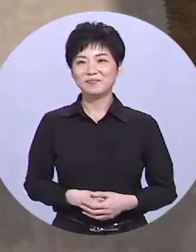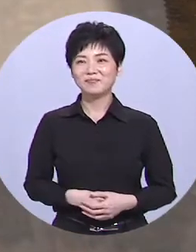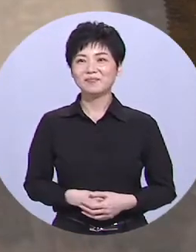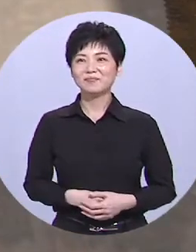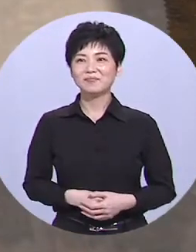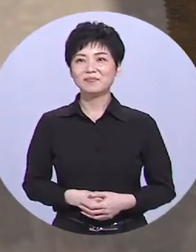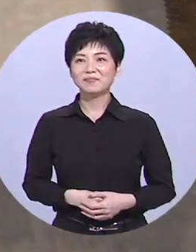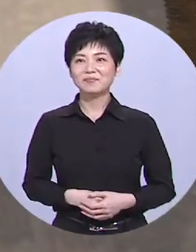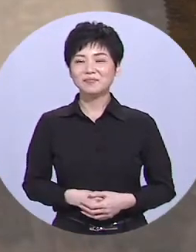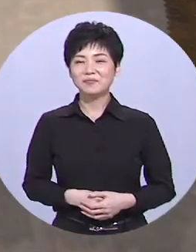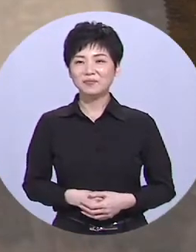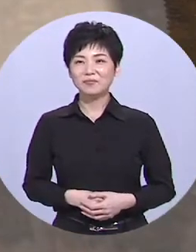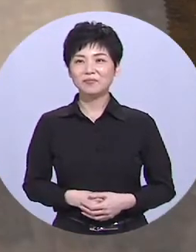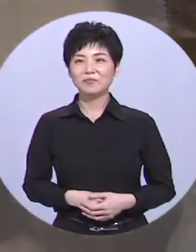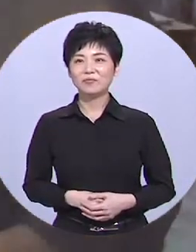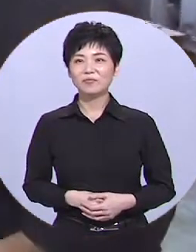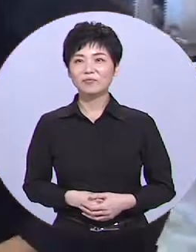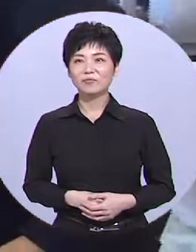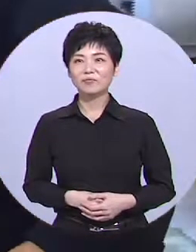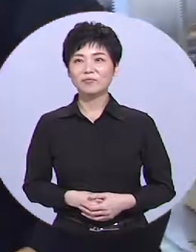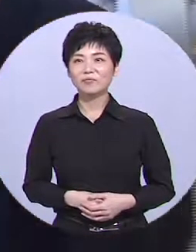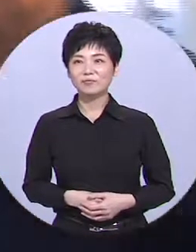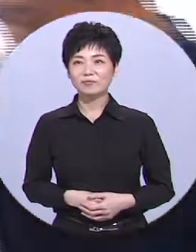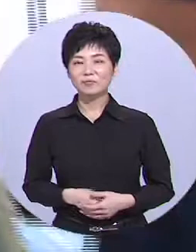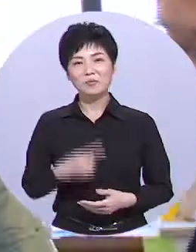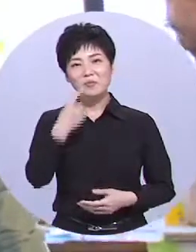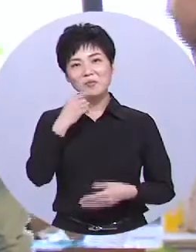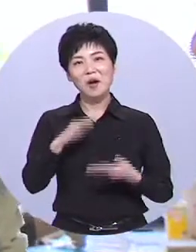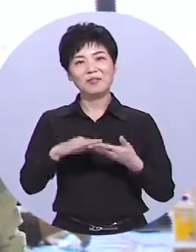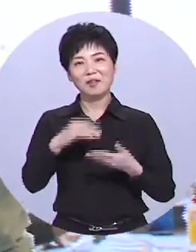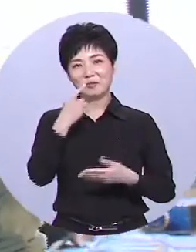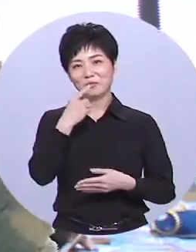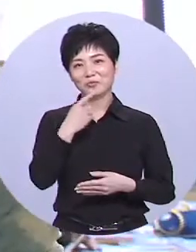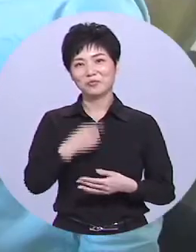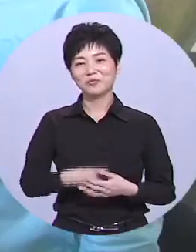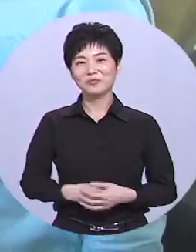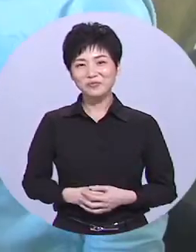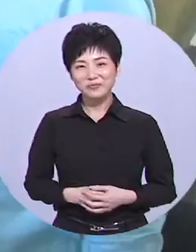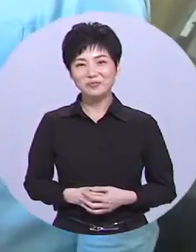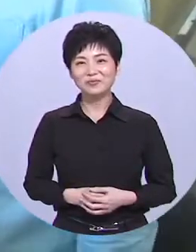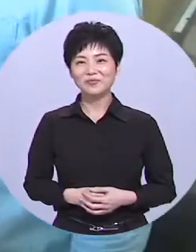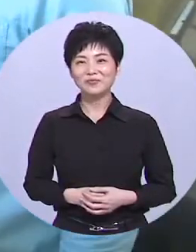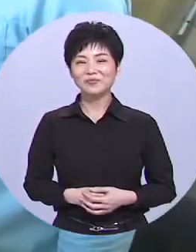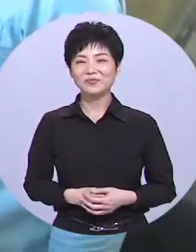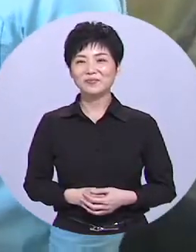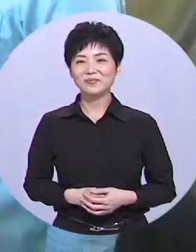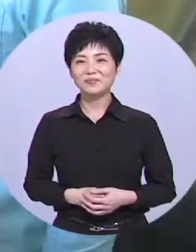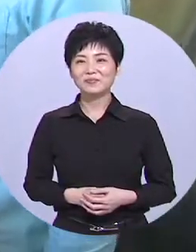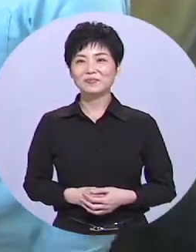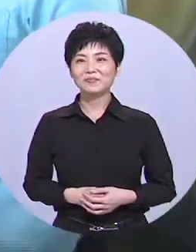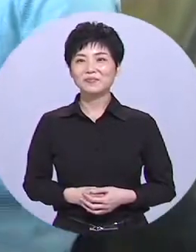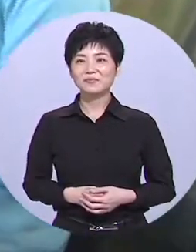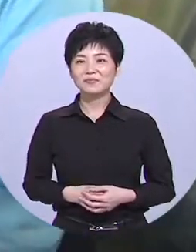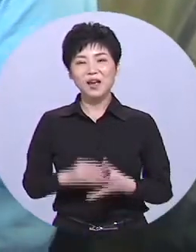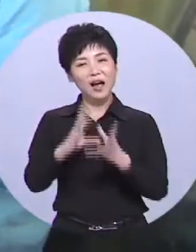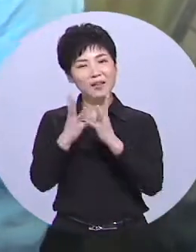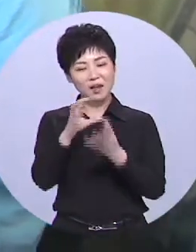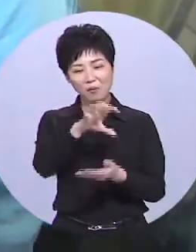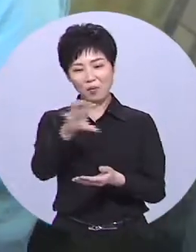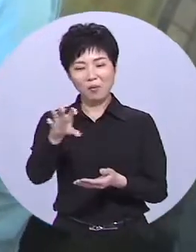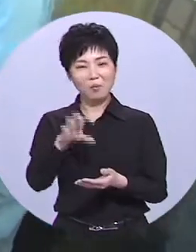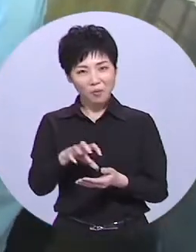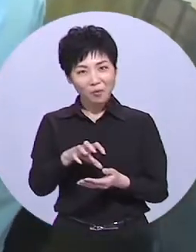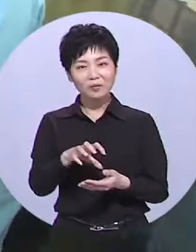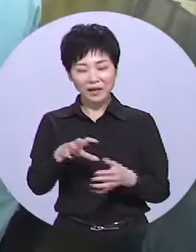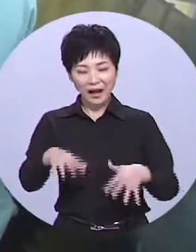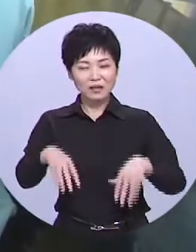の素敵な和紙が。 本当ですか？うわ、ちょっと向いてるかもしれないですね、僕。 そうですね、 はい。 花などで模様をつけて乾